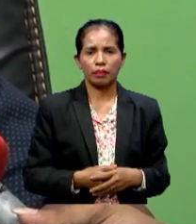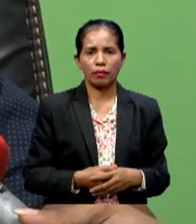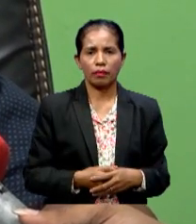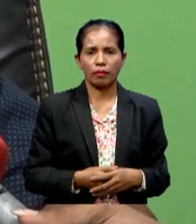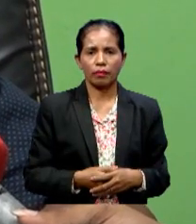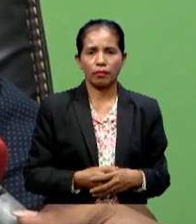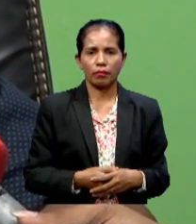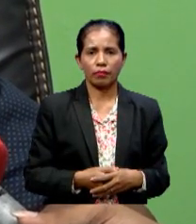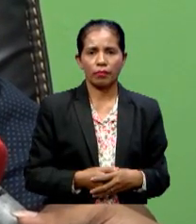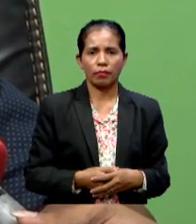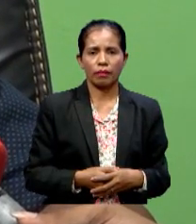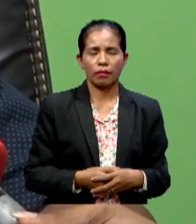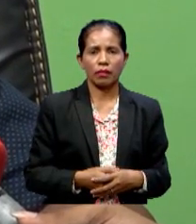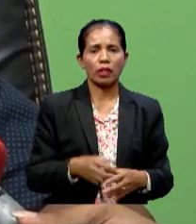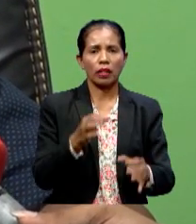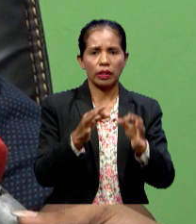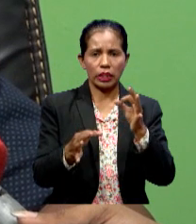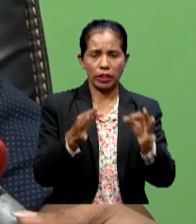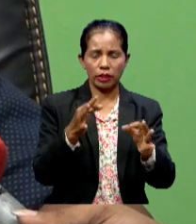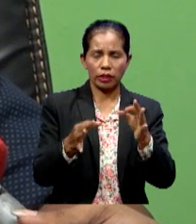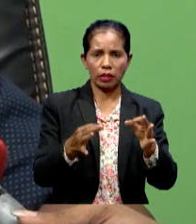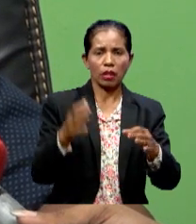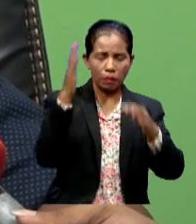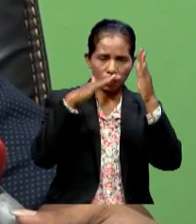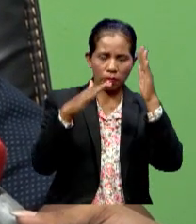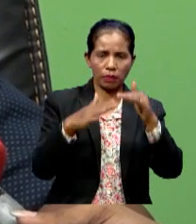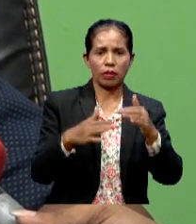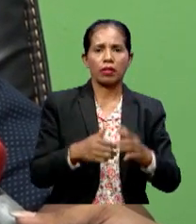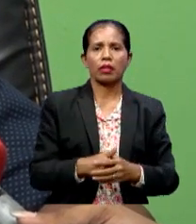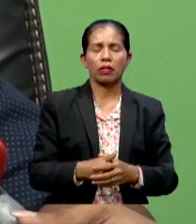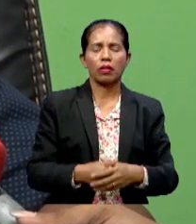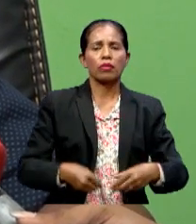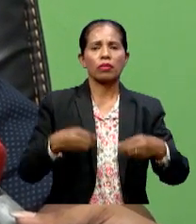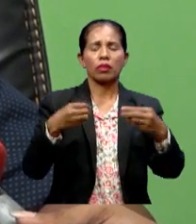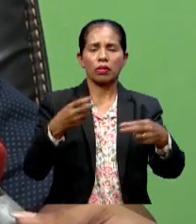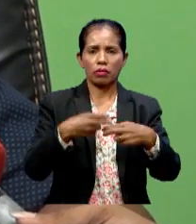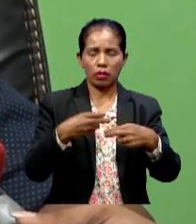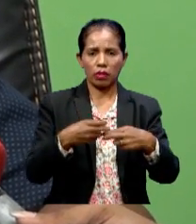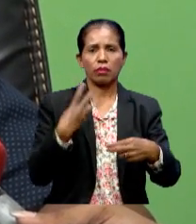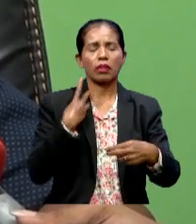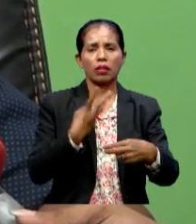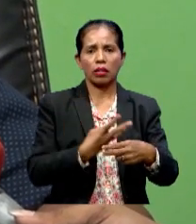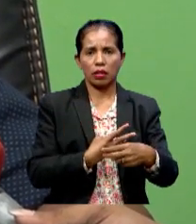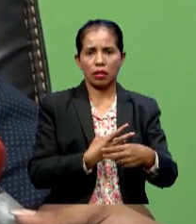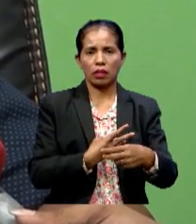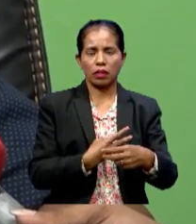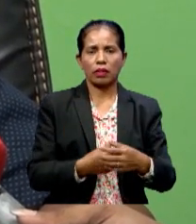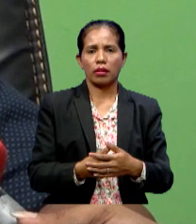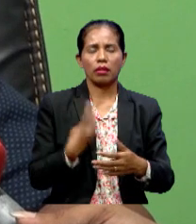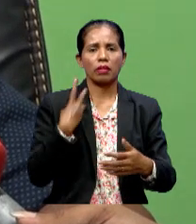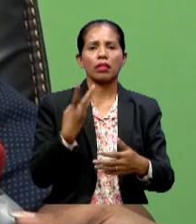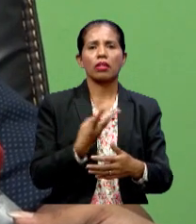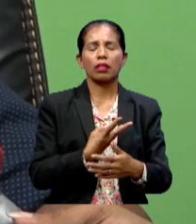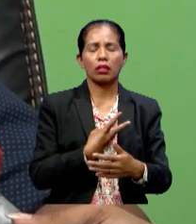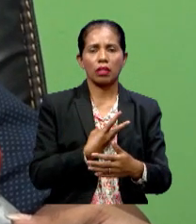bahannya. Kalau ni problema, ini ada impact ini yang so ini. Kita ni produksi